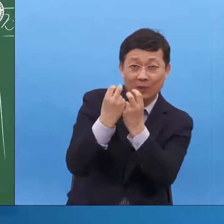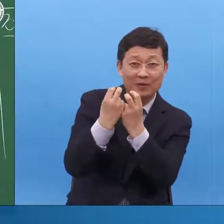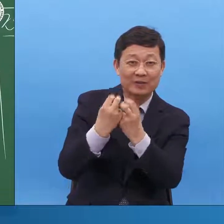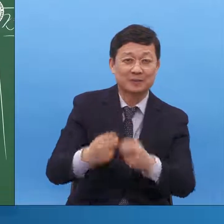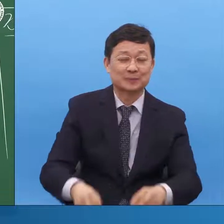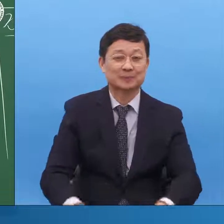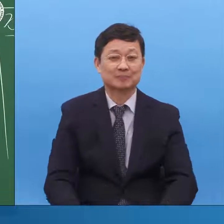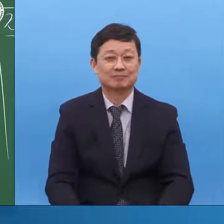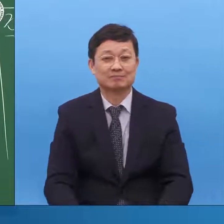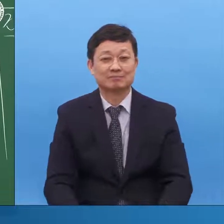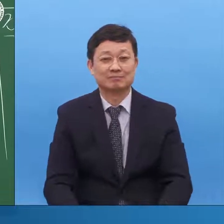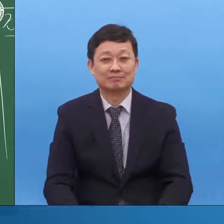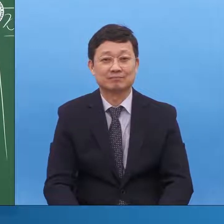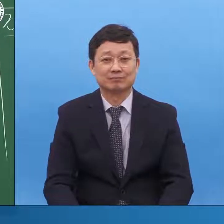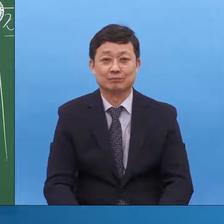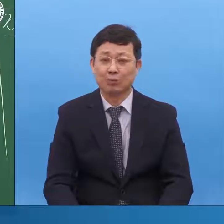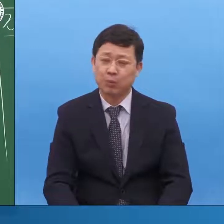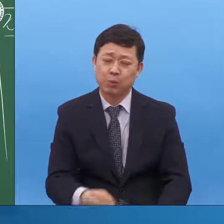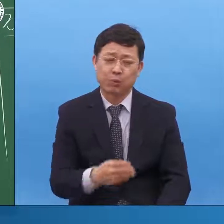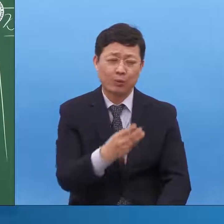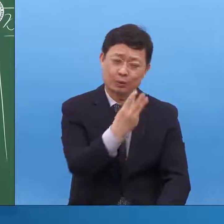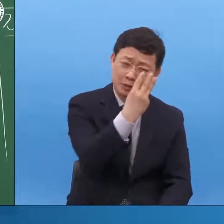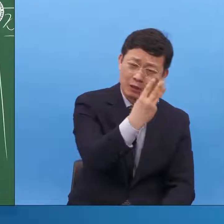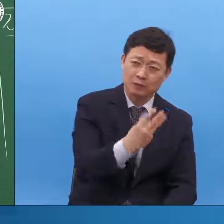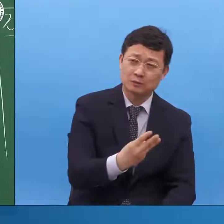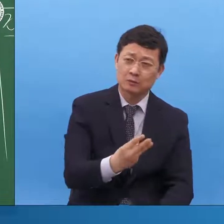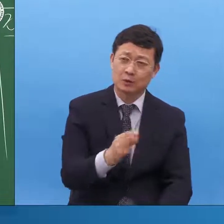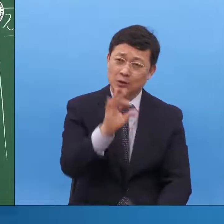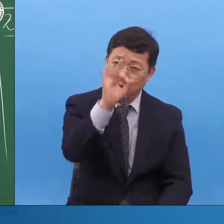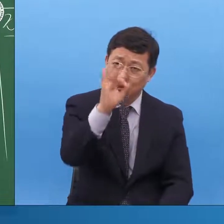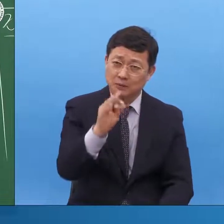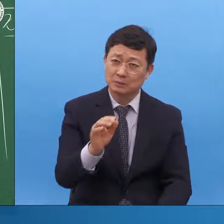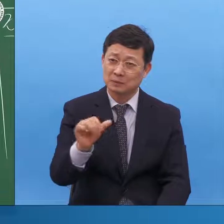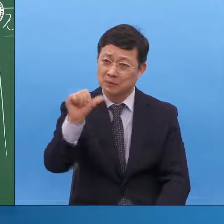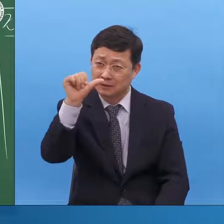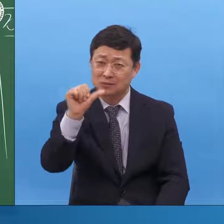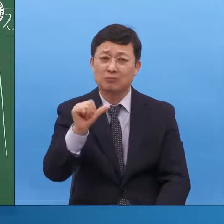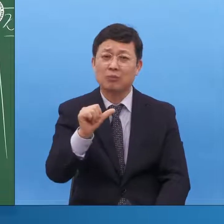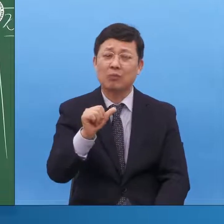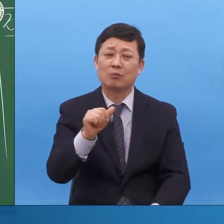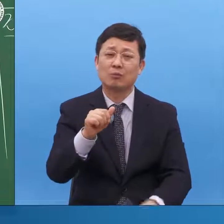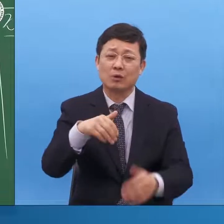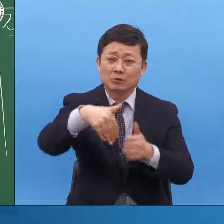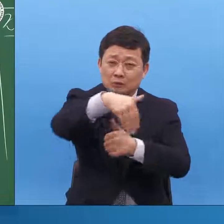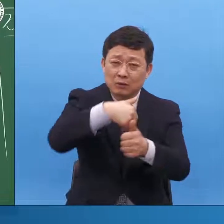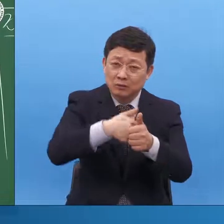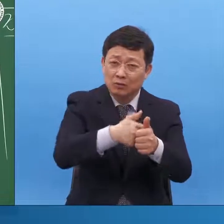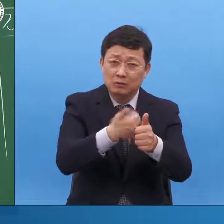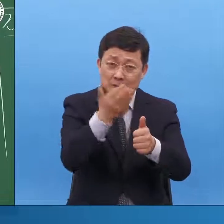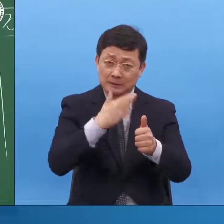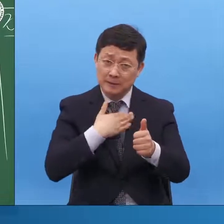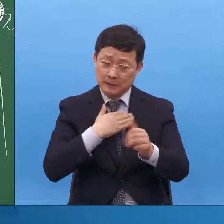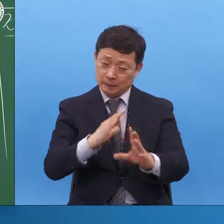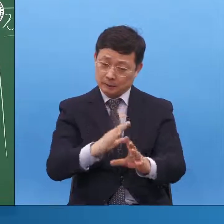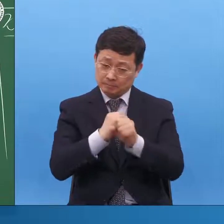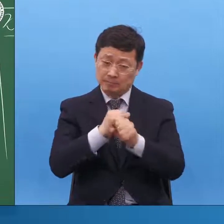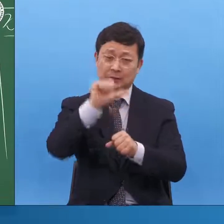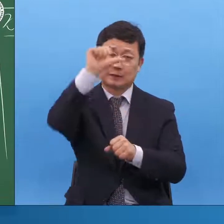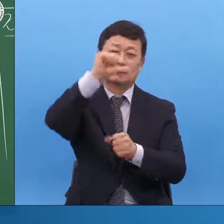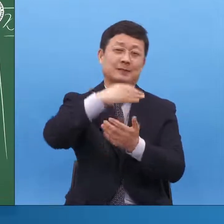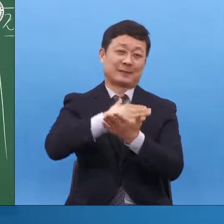could you see? How do you 뭐 see 3가지 this? 나올 수도 있고 뭐 10가지 나올 수도 있겠죠. That some of you might have 3, some might have 10. 그럼 내가 본 거를